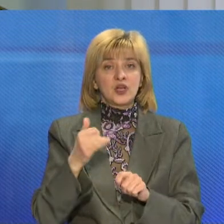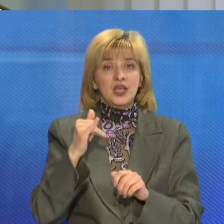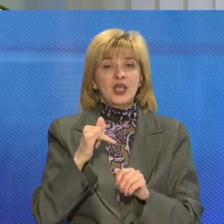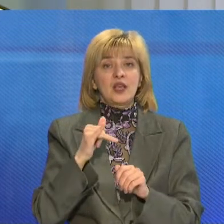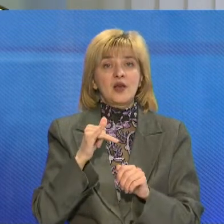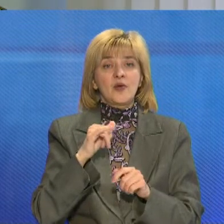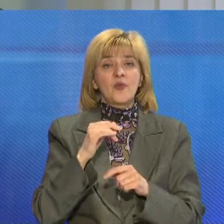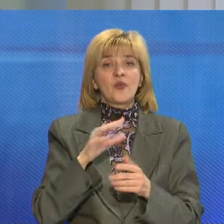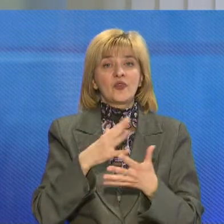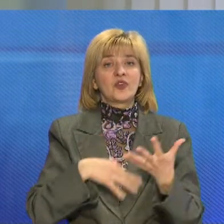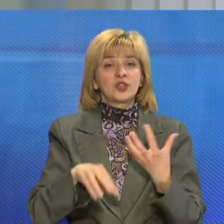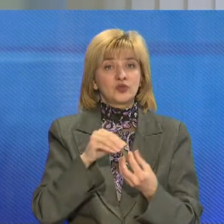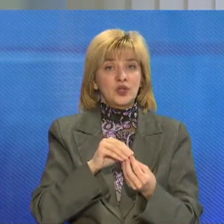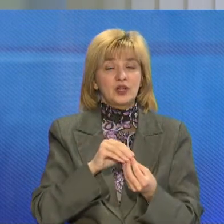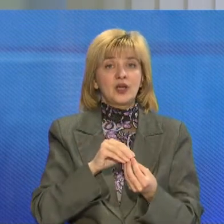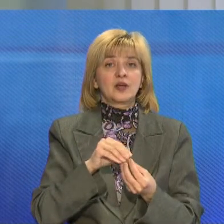массовой информации.